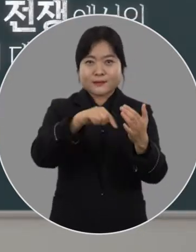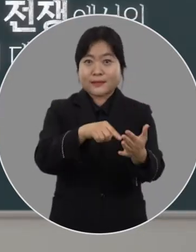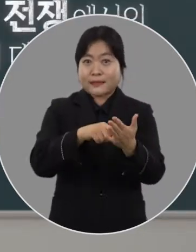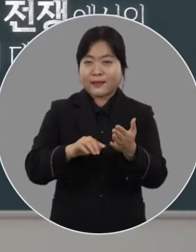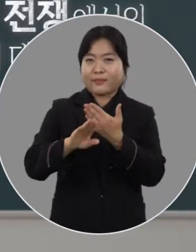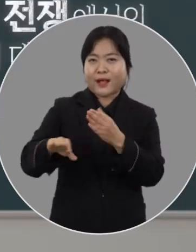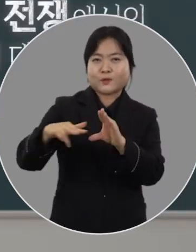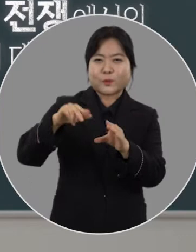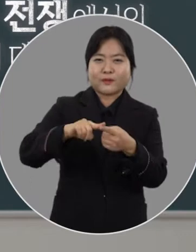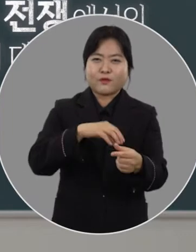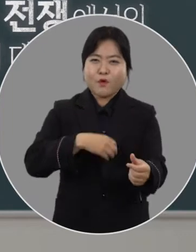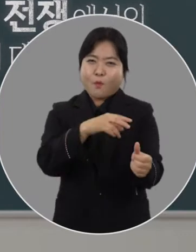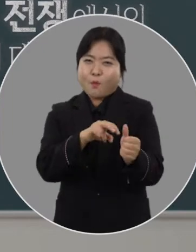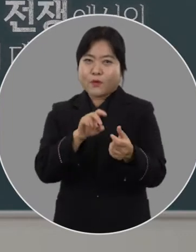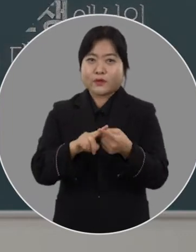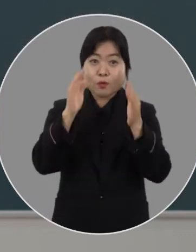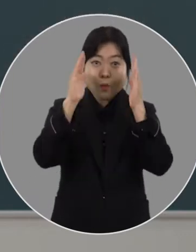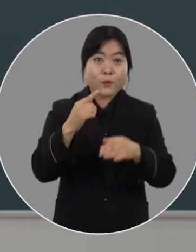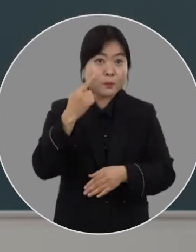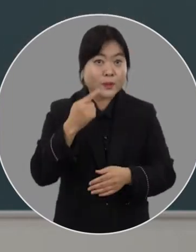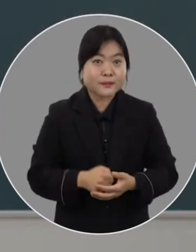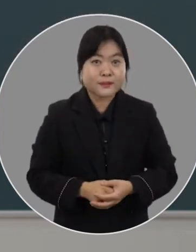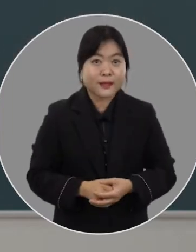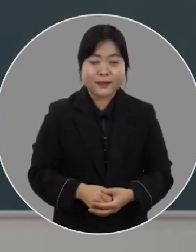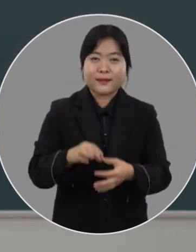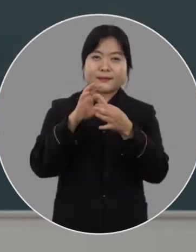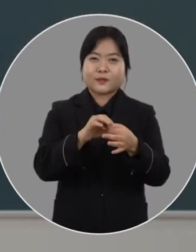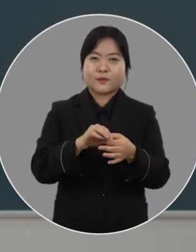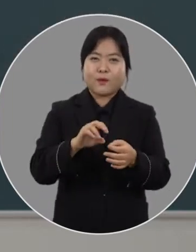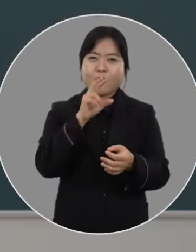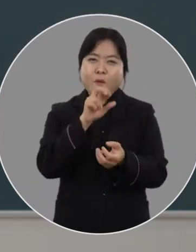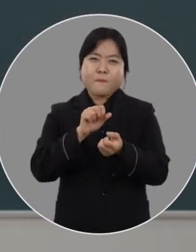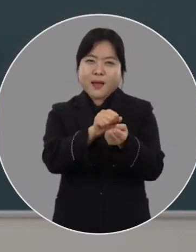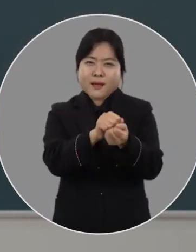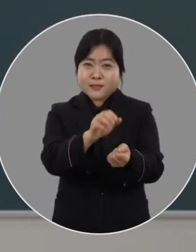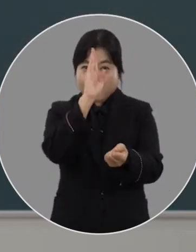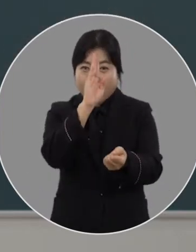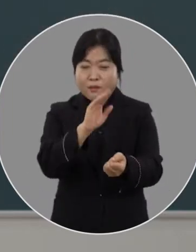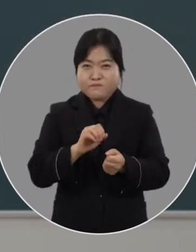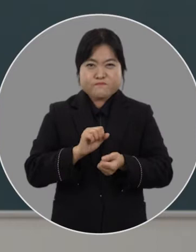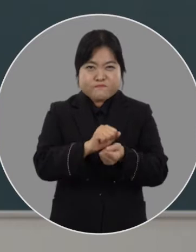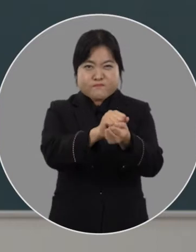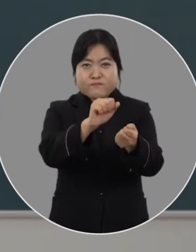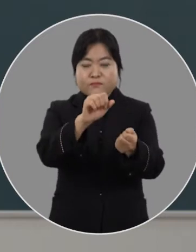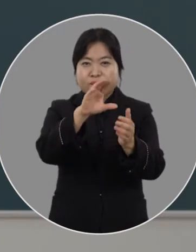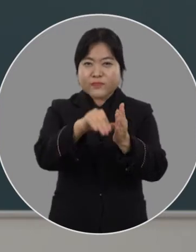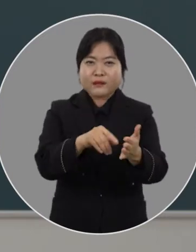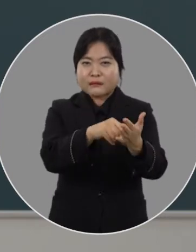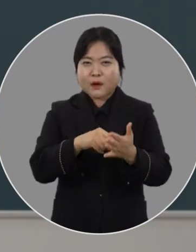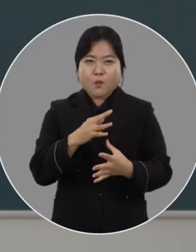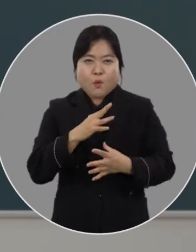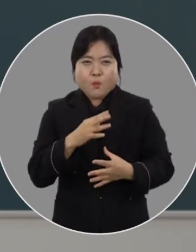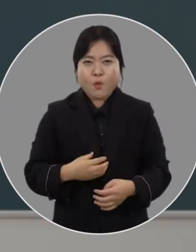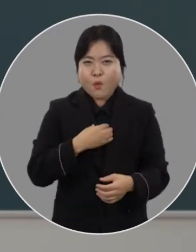대한 혐오를 함께 공부해 보겠습니다. 계속해서 패스트가 전파되는 도중에 나타났던 공포와 혐오에